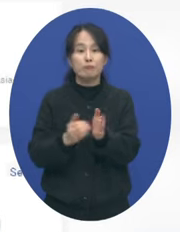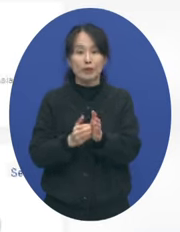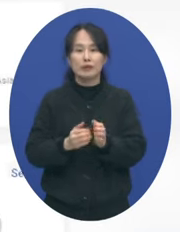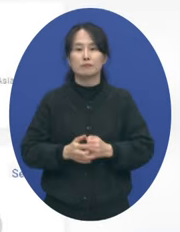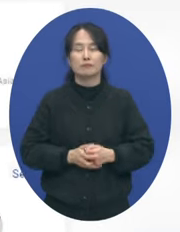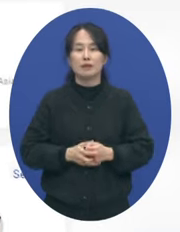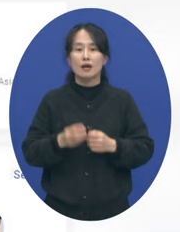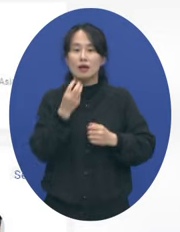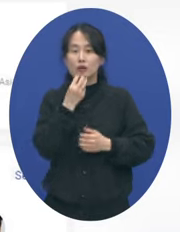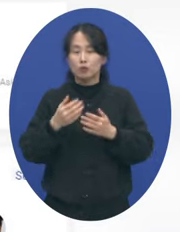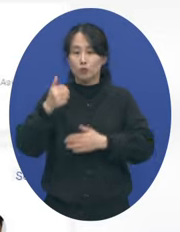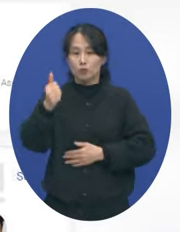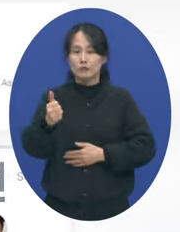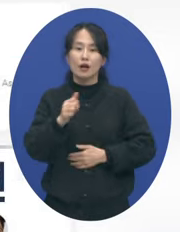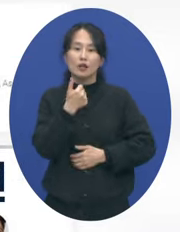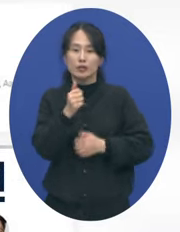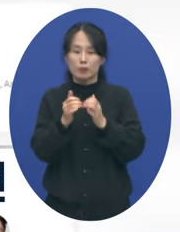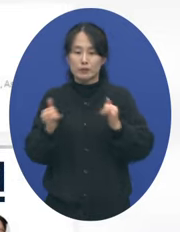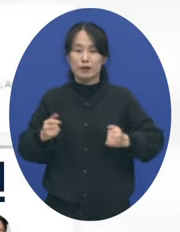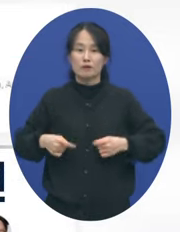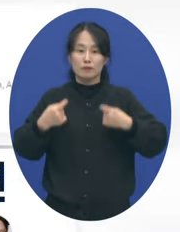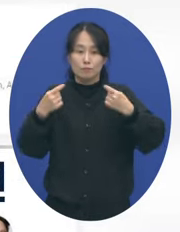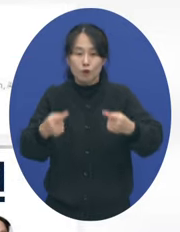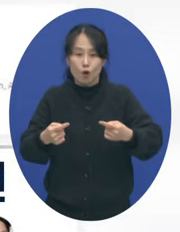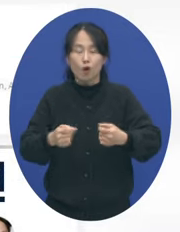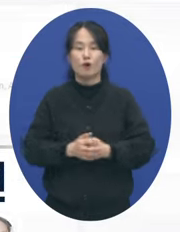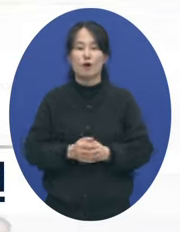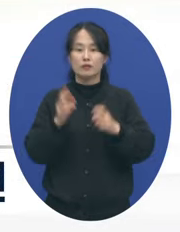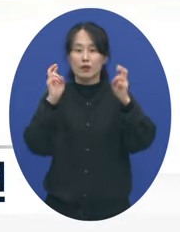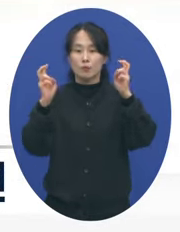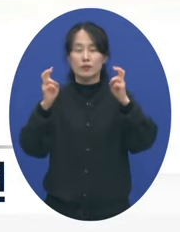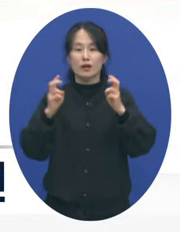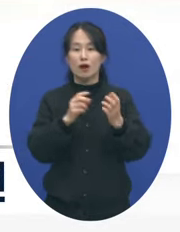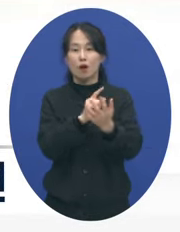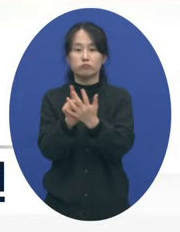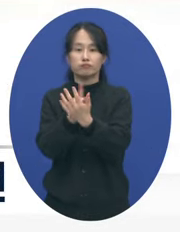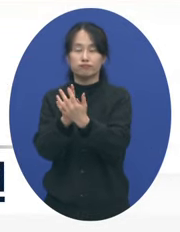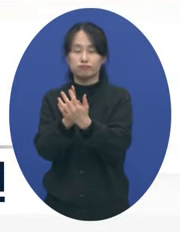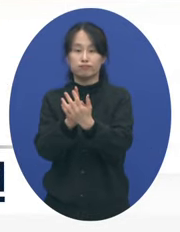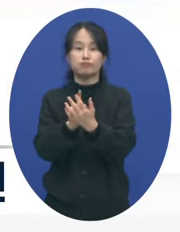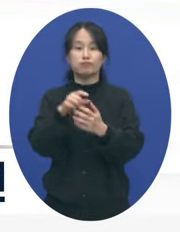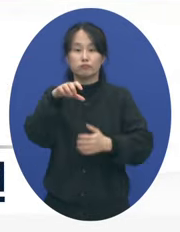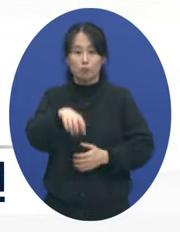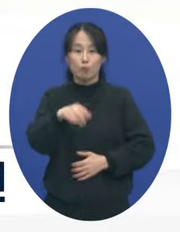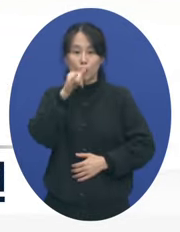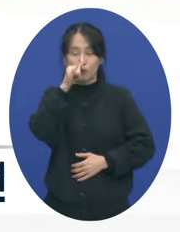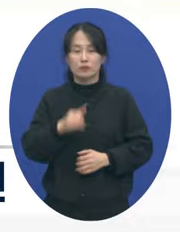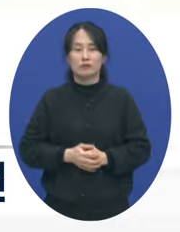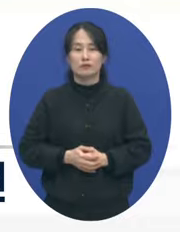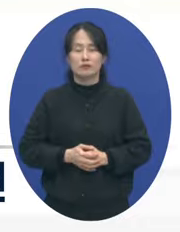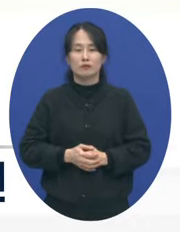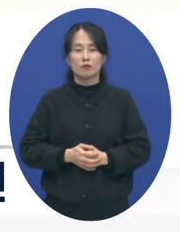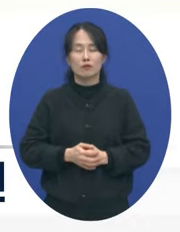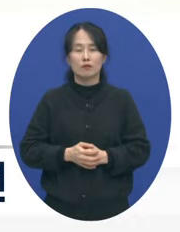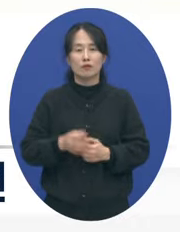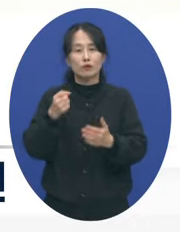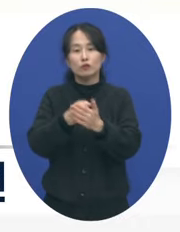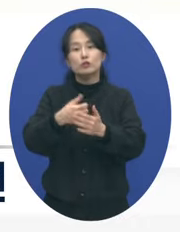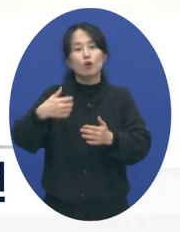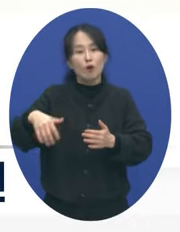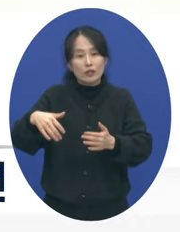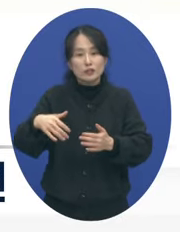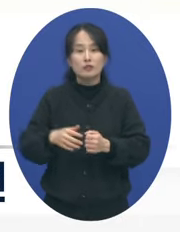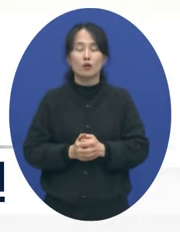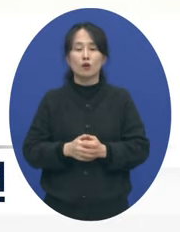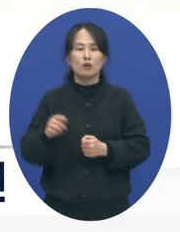여기에 김 지사가 사회자가 되어 참석하는 유니콘 기업과의 대화 시간도 마련됐습니다. 이는 예정된 세션 외에 다보스